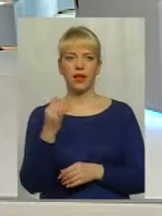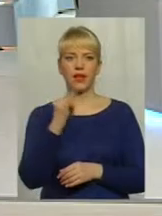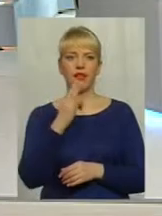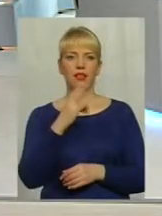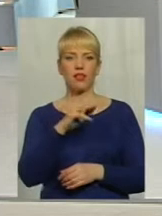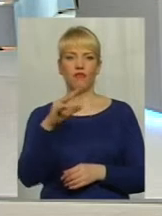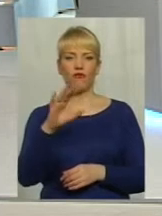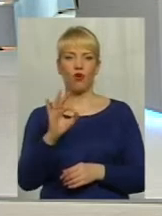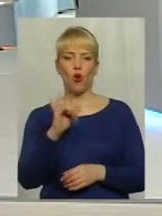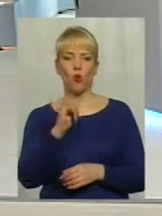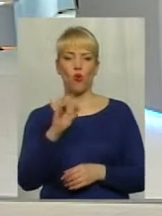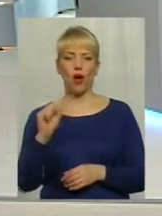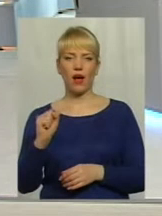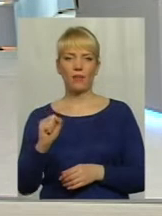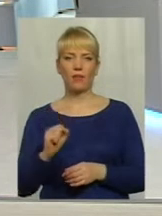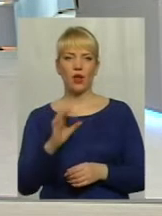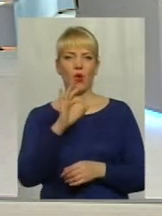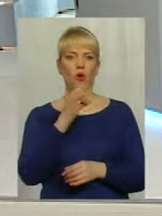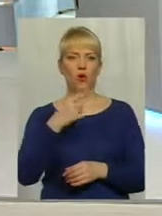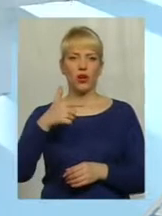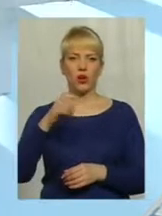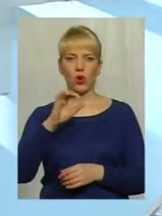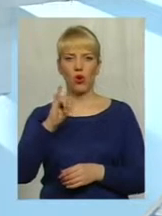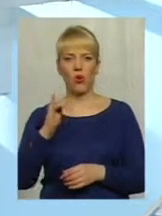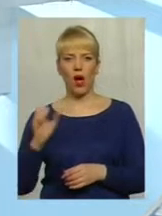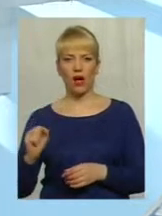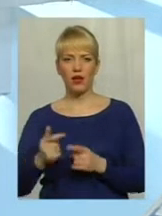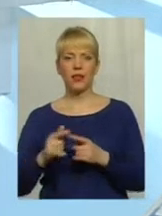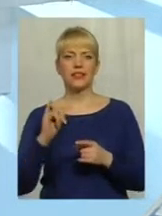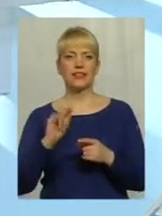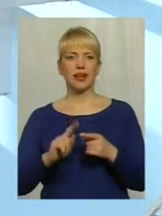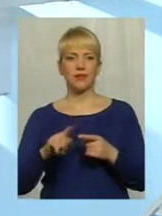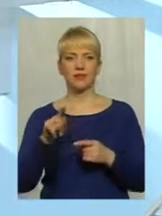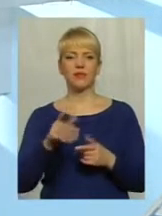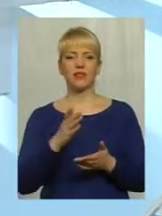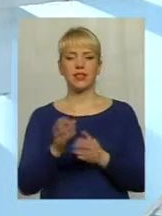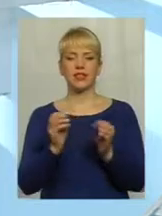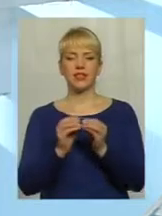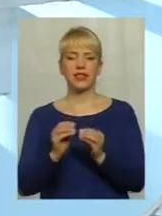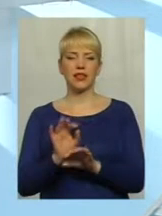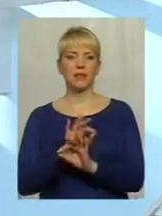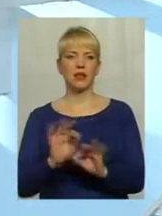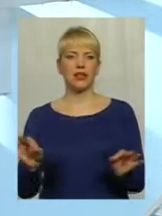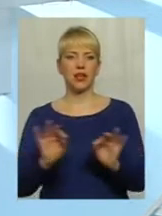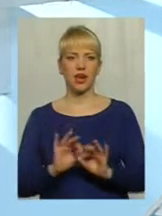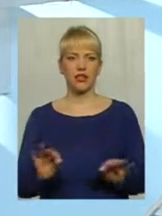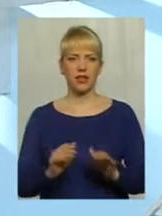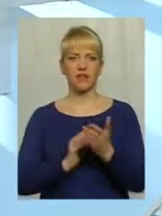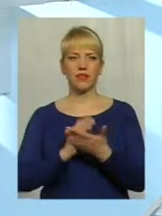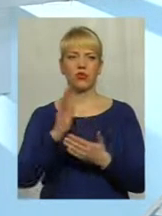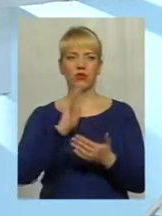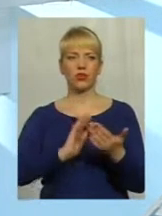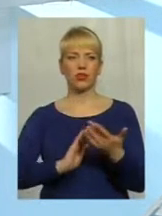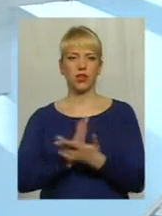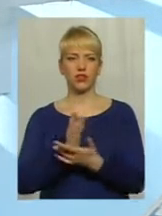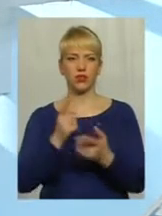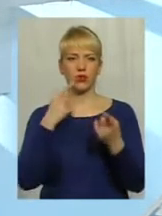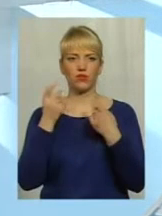.ua, там, Орг.ua. Заходьте додати, там просто десятки прекрасної, дуже високоякісної